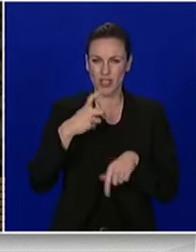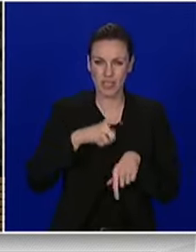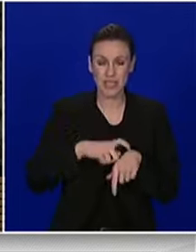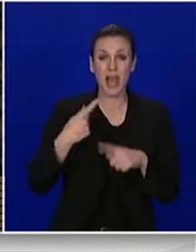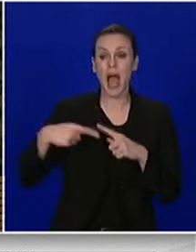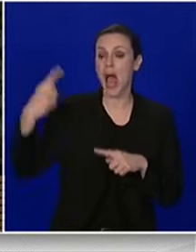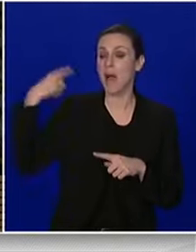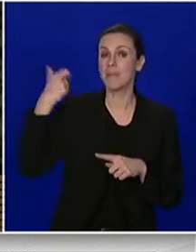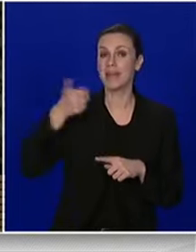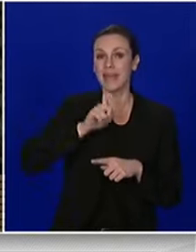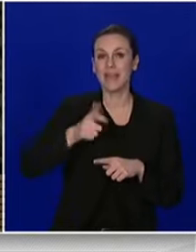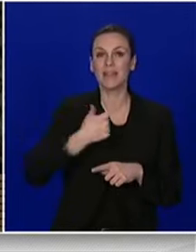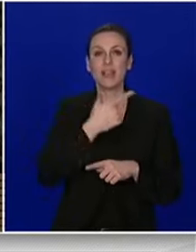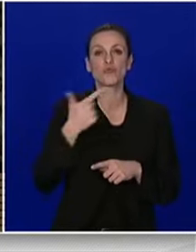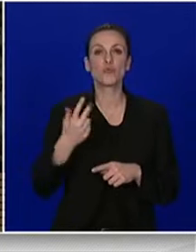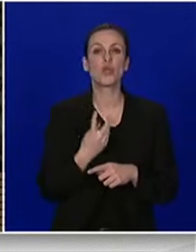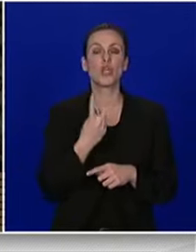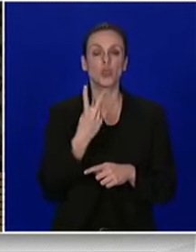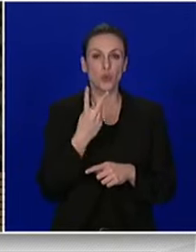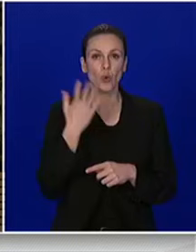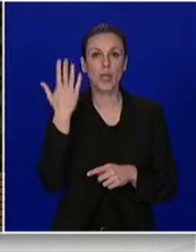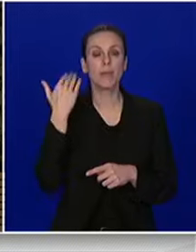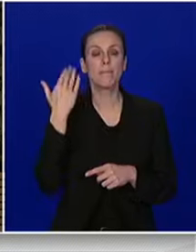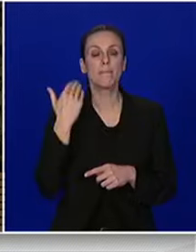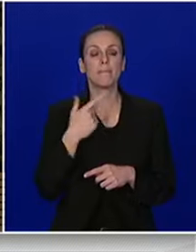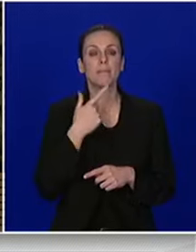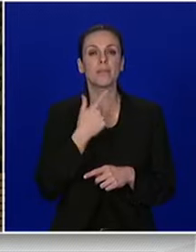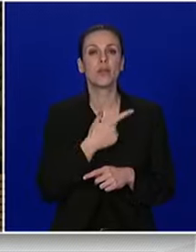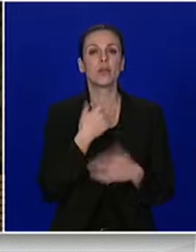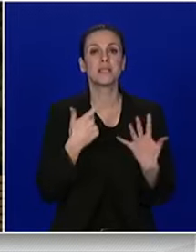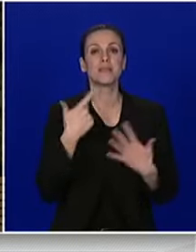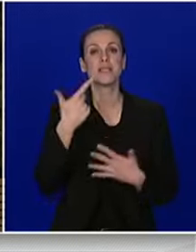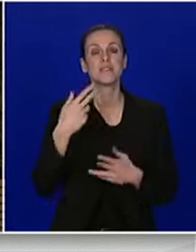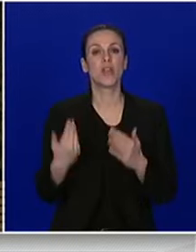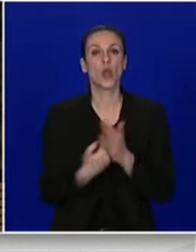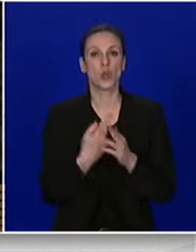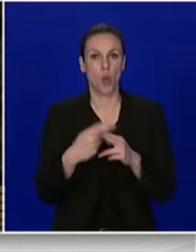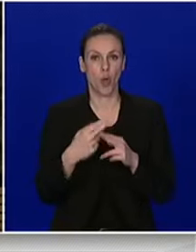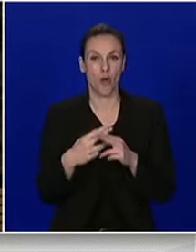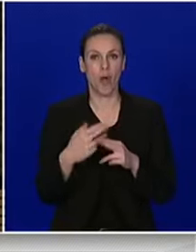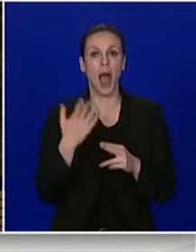dana, 22.2. imali smo 72 novo oboljele osobe od